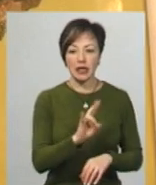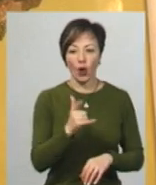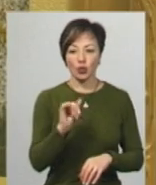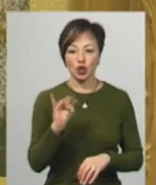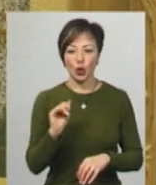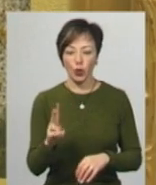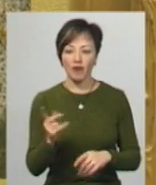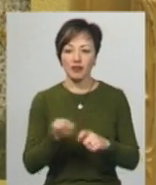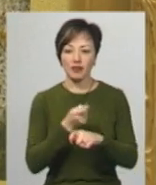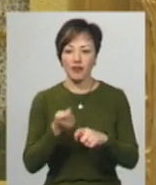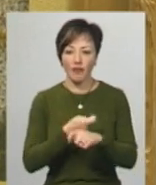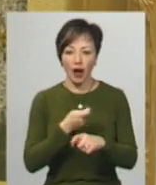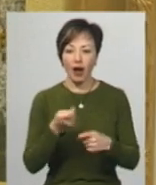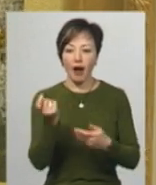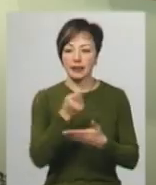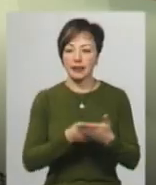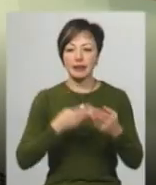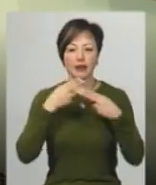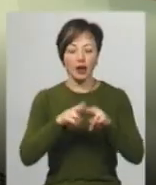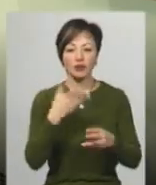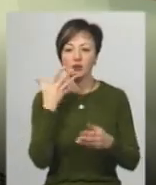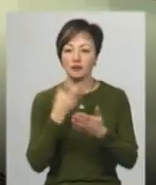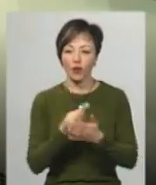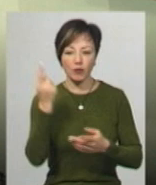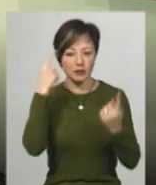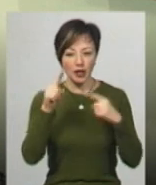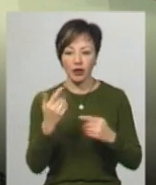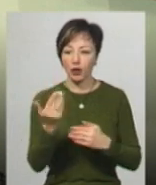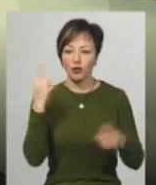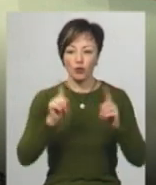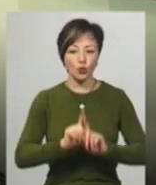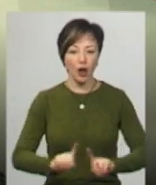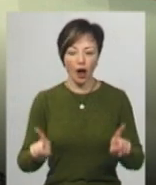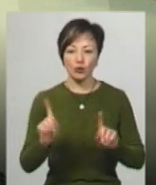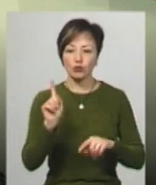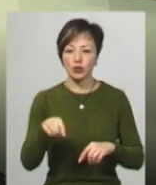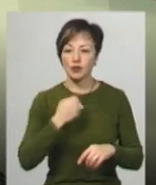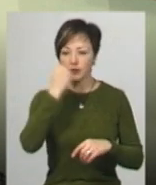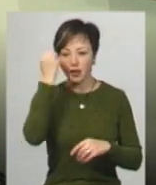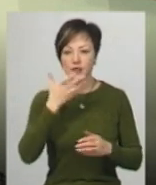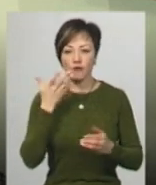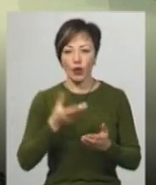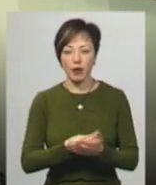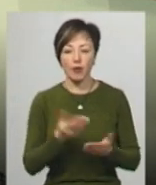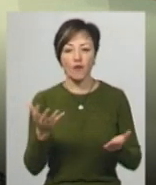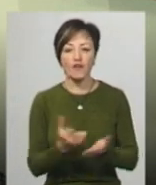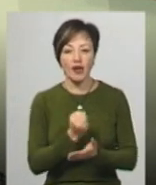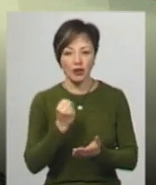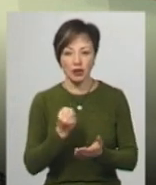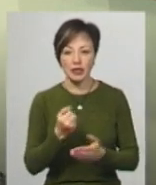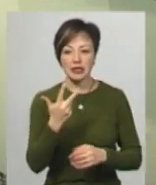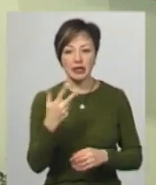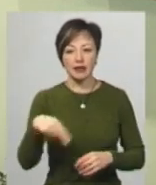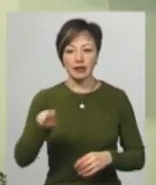картини технікою, яку сама винайшла. Творчість Ніни Іванівни є унікальною, тому що завдяки своєму винаходу